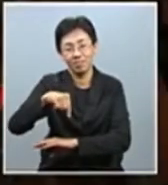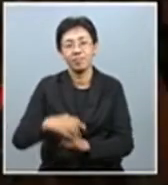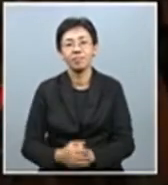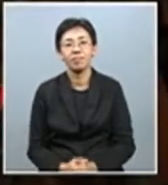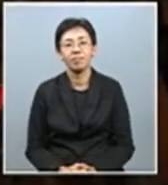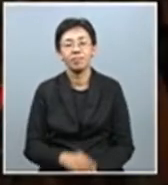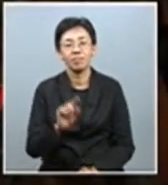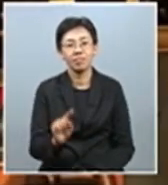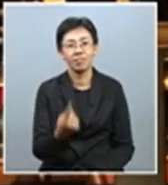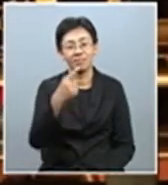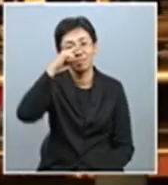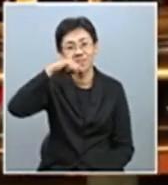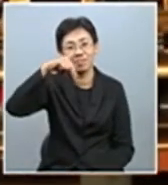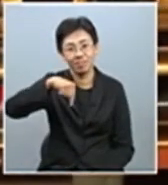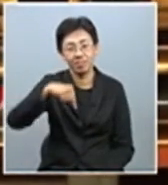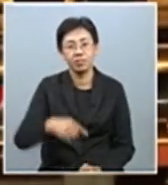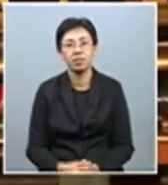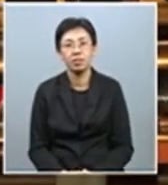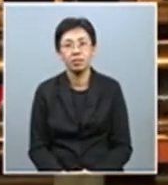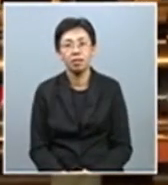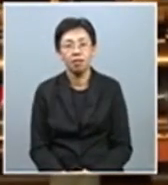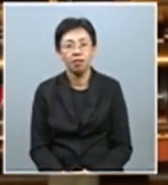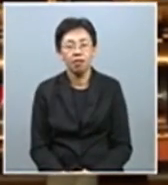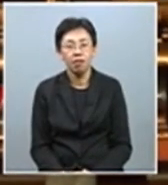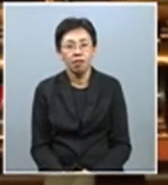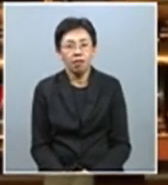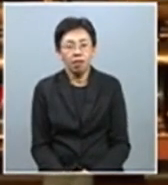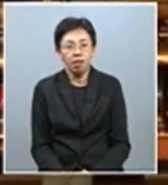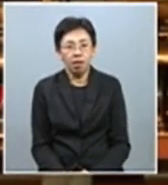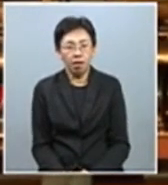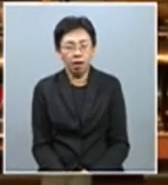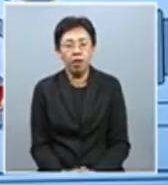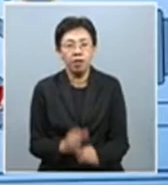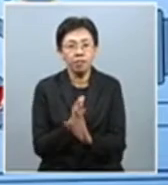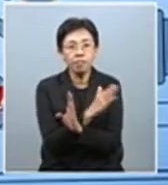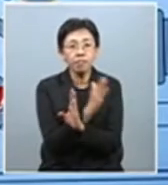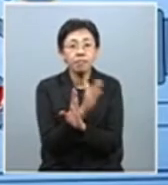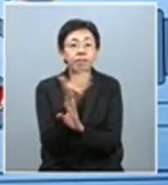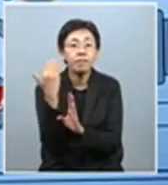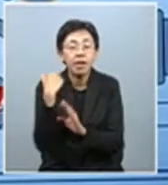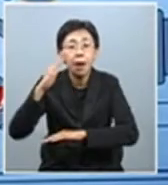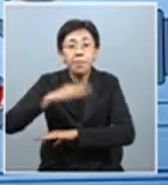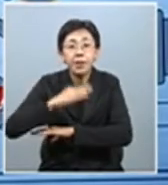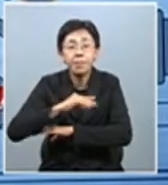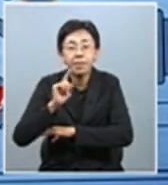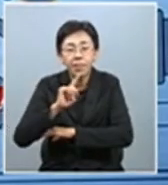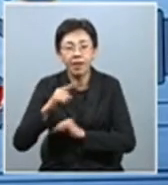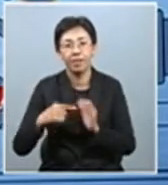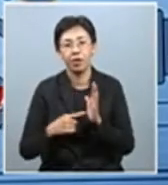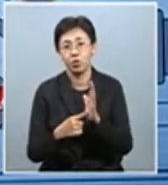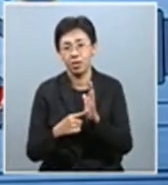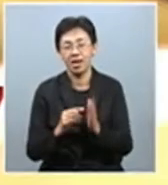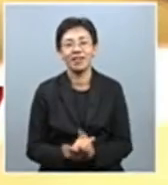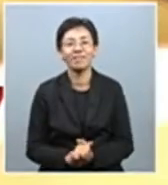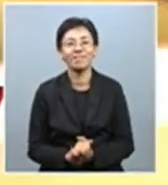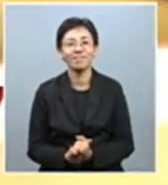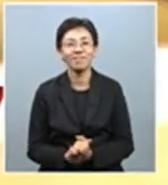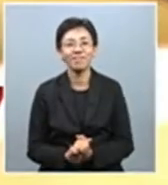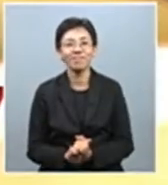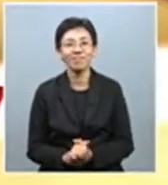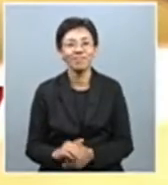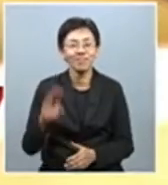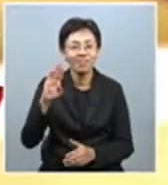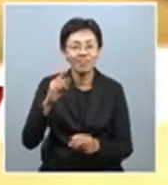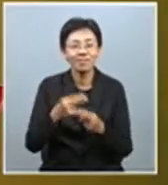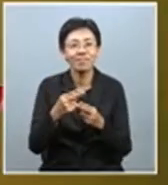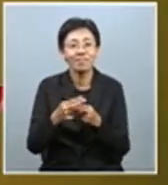แรกของประเทศไทยนะคะแต่ก่อนหน้านี้เนี่ยธนบัตรที่ออกใช้เนี่ยมีการพิมพ์อย่างเช่นจากบริษัทเทอร์มัสเดล